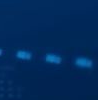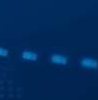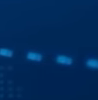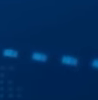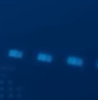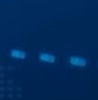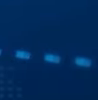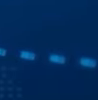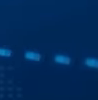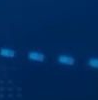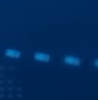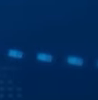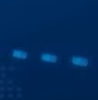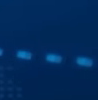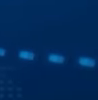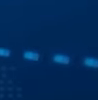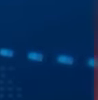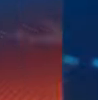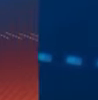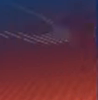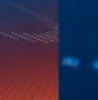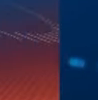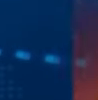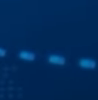АКШ доллары 363 теңге 7 тиын.